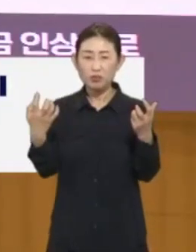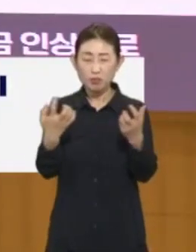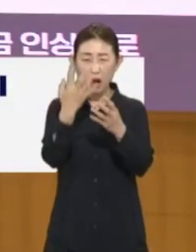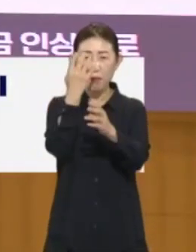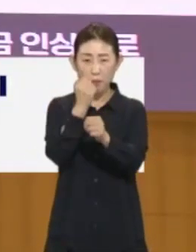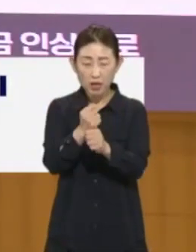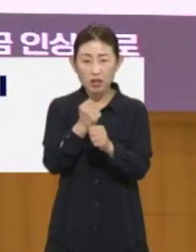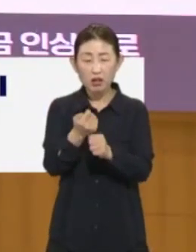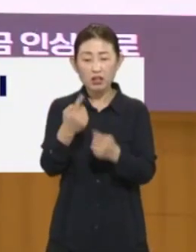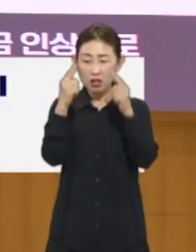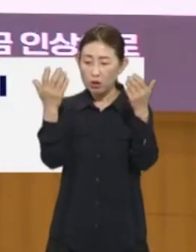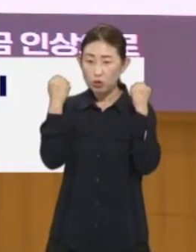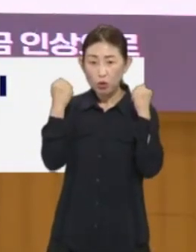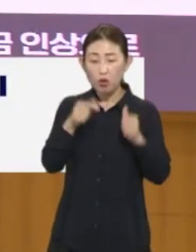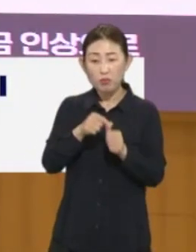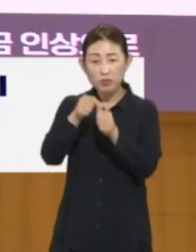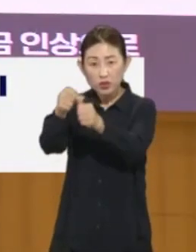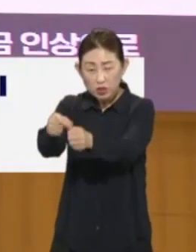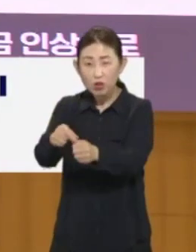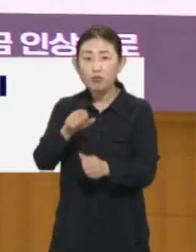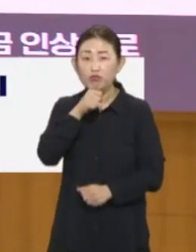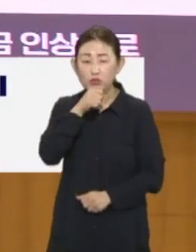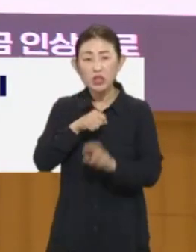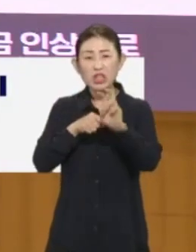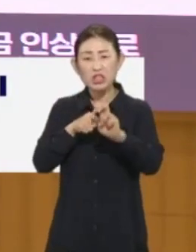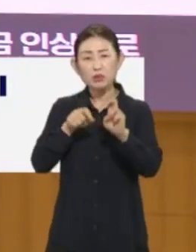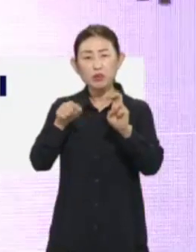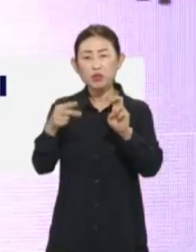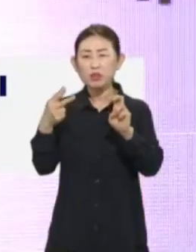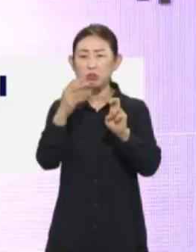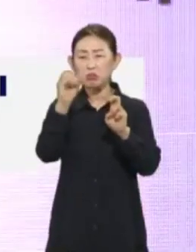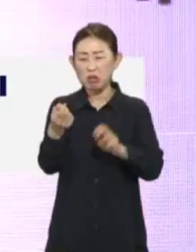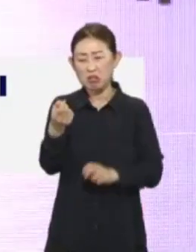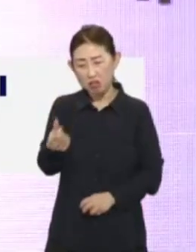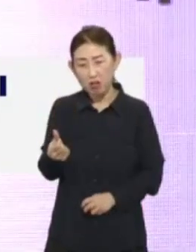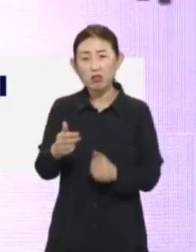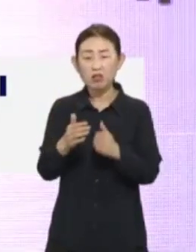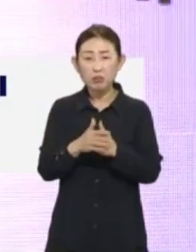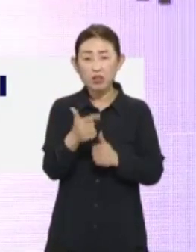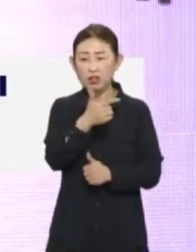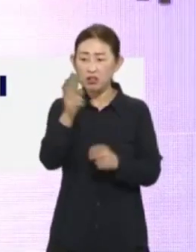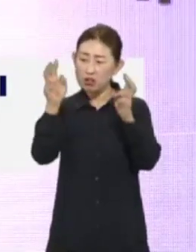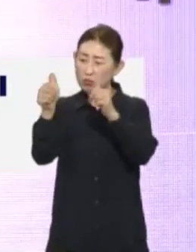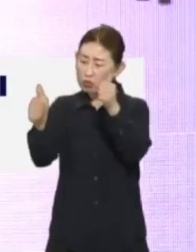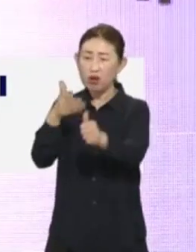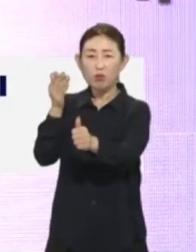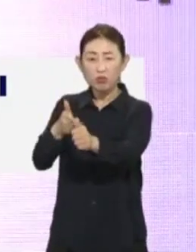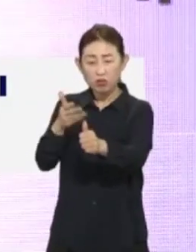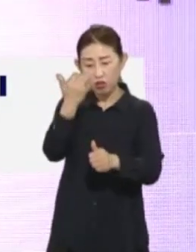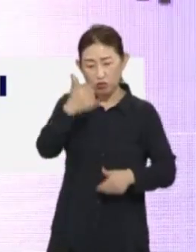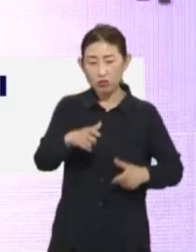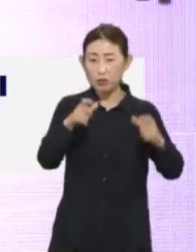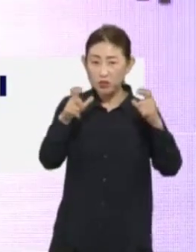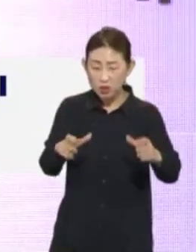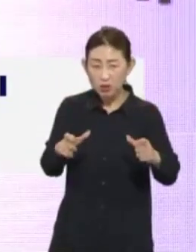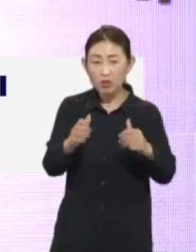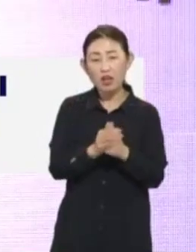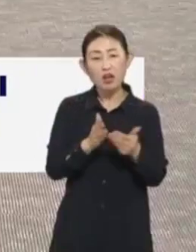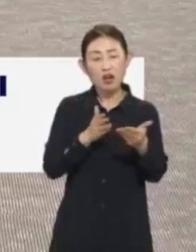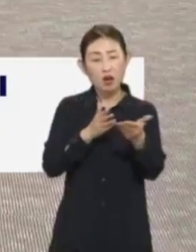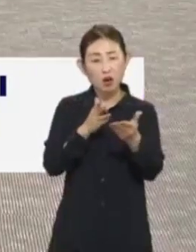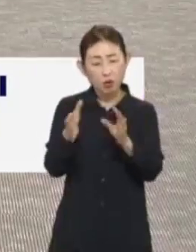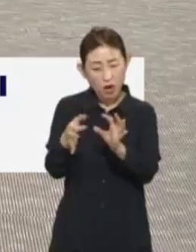지역 대학 졸업자의 도내 취업률은 20.2%에 불과하다며 대기업 대표들에게 충남형 계약학과